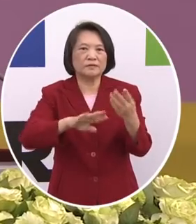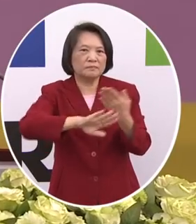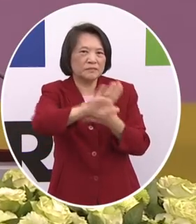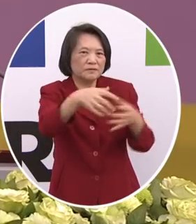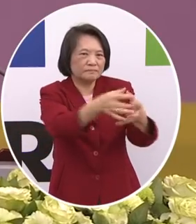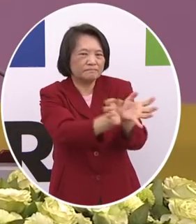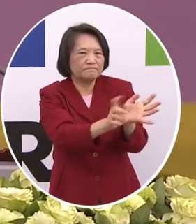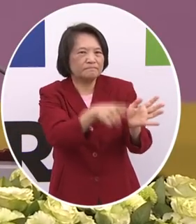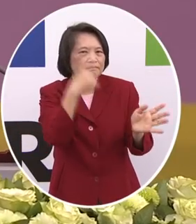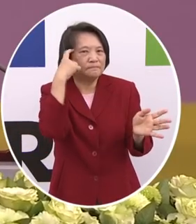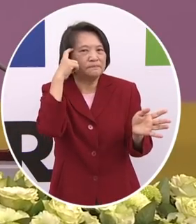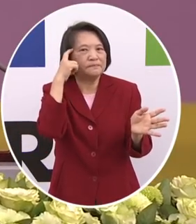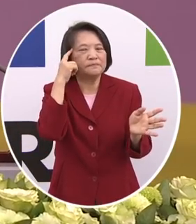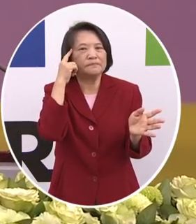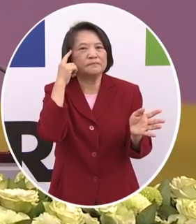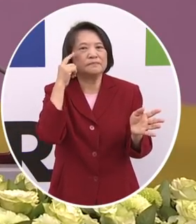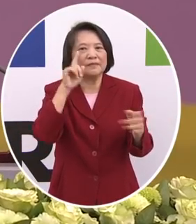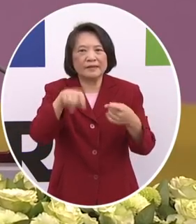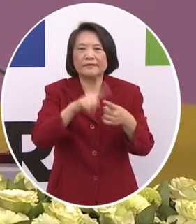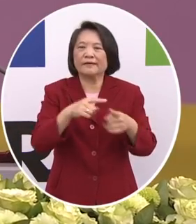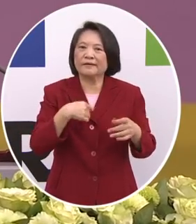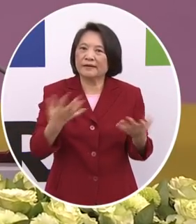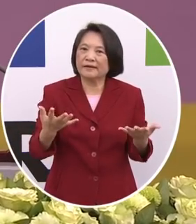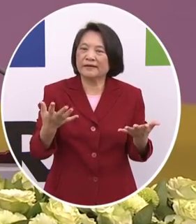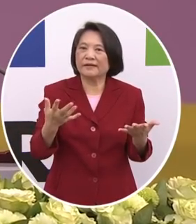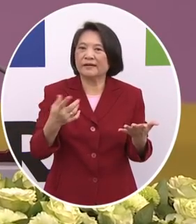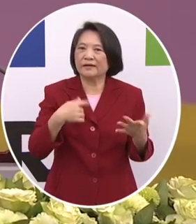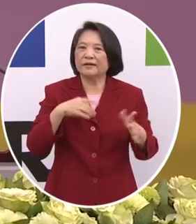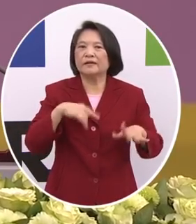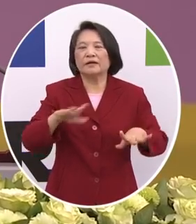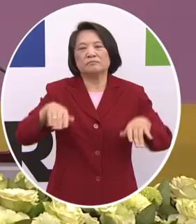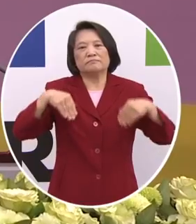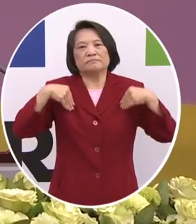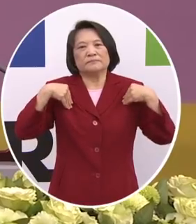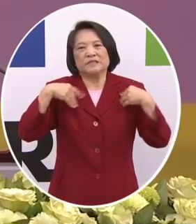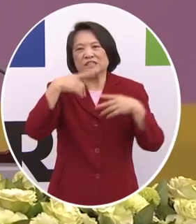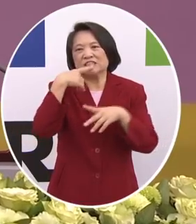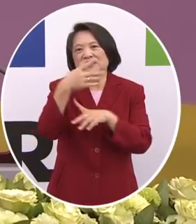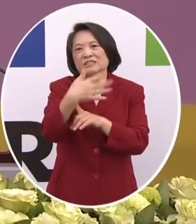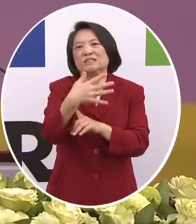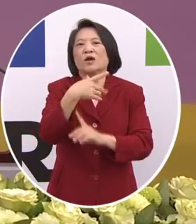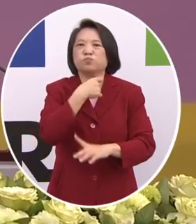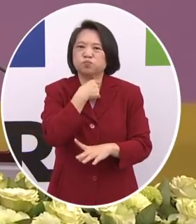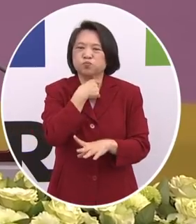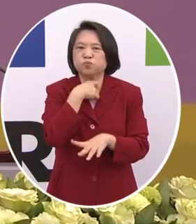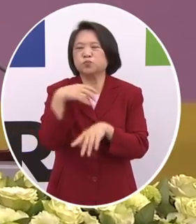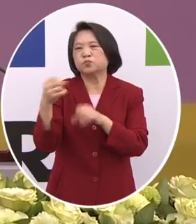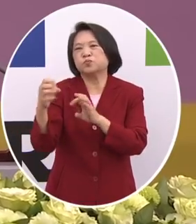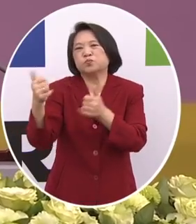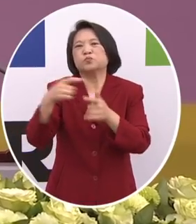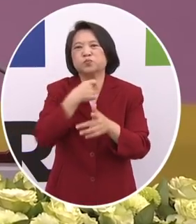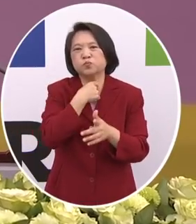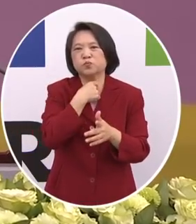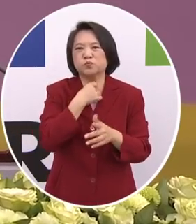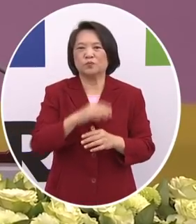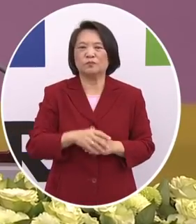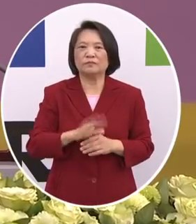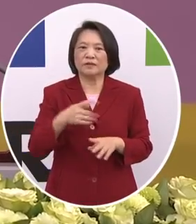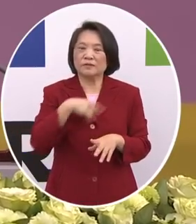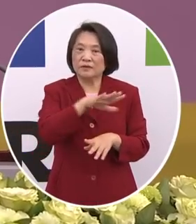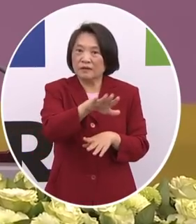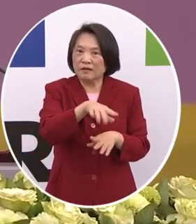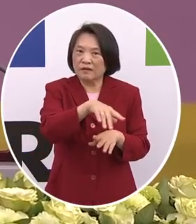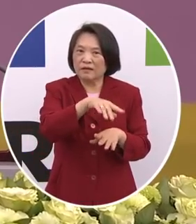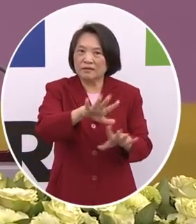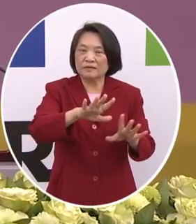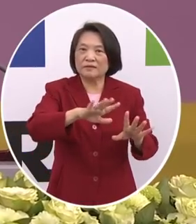有另一些人认为我们应该要退让妥协。但是各位，越是剧烈